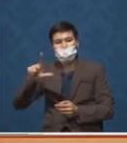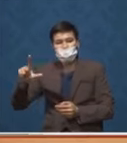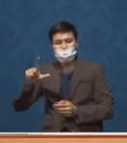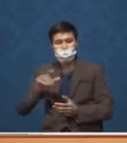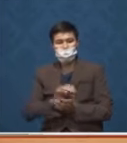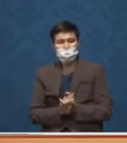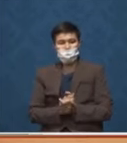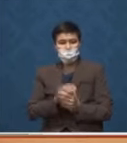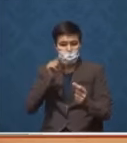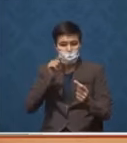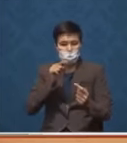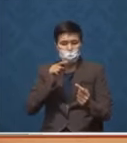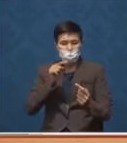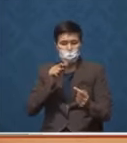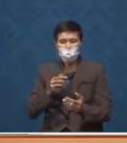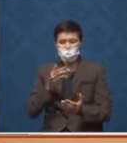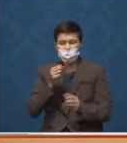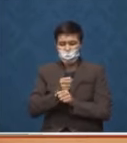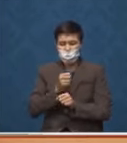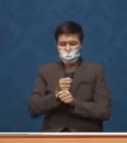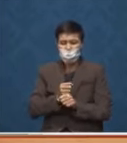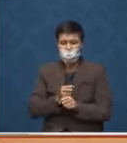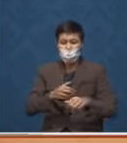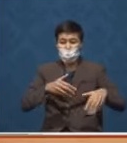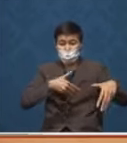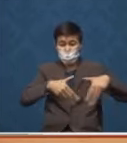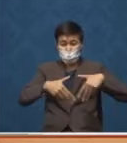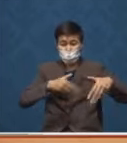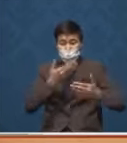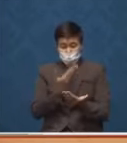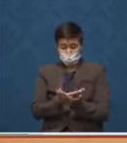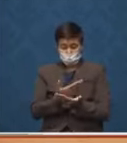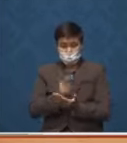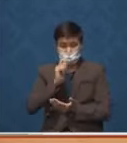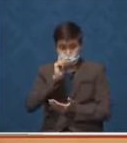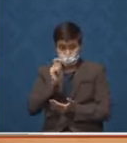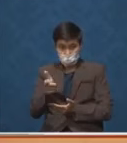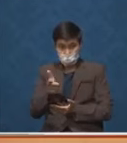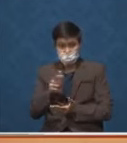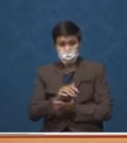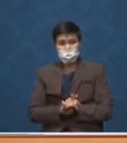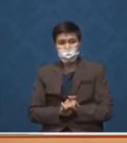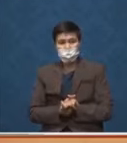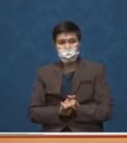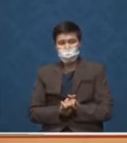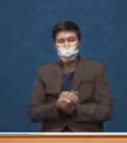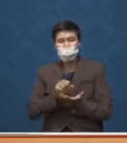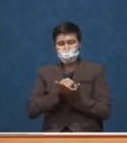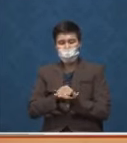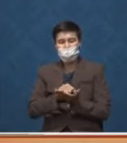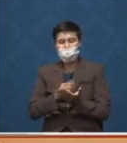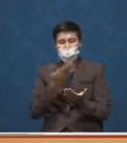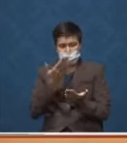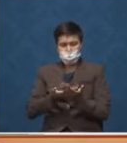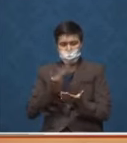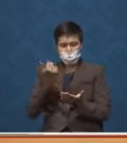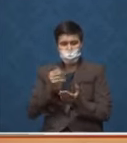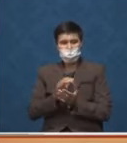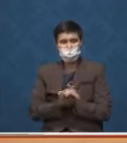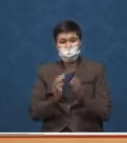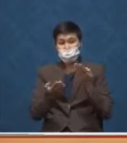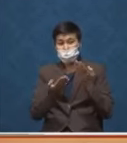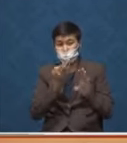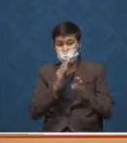ท้อนไปยังค่าบริการซึ่งพี่น้องประชาชนต้องจ่ายซึ่งก็ทำให้ค่าบริการของเราเนี่ยอาจจะสูงเมื่อเทียบกับบางประเทศที่เขาอา